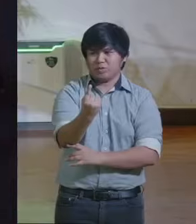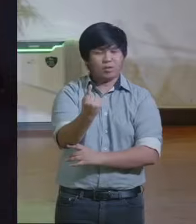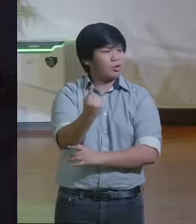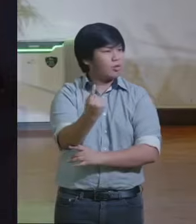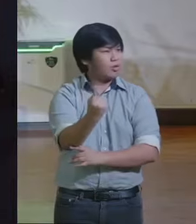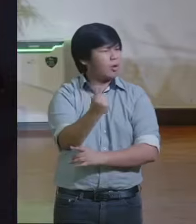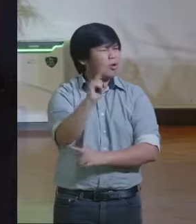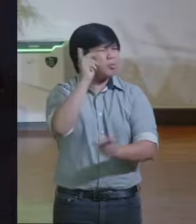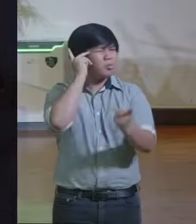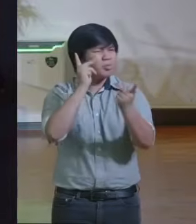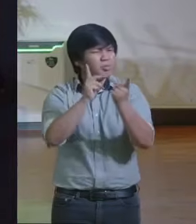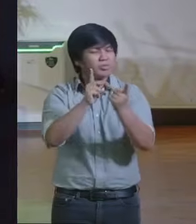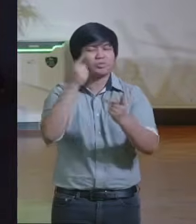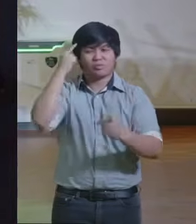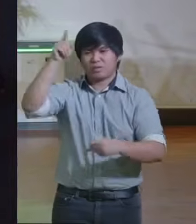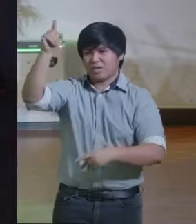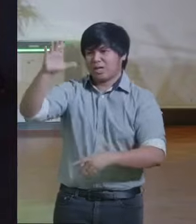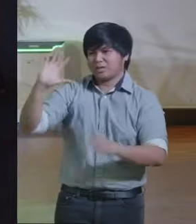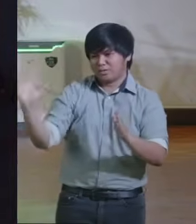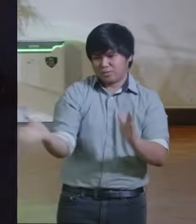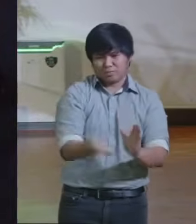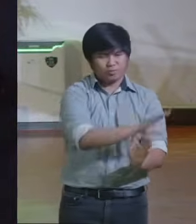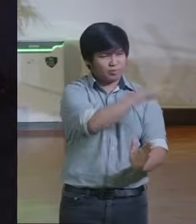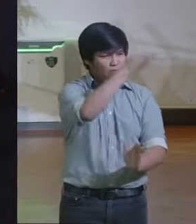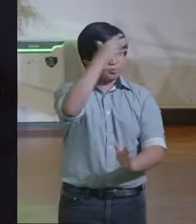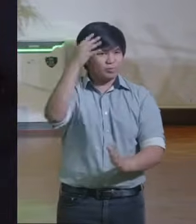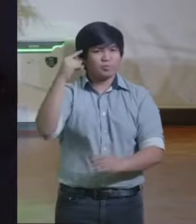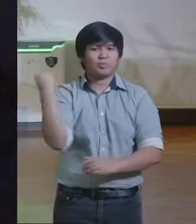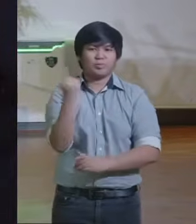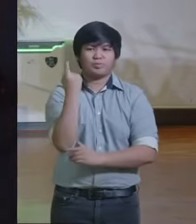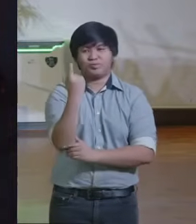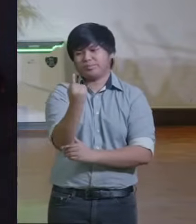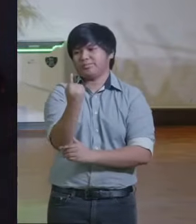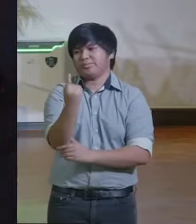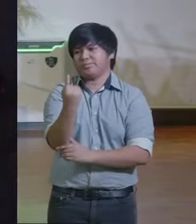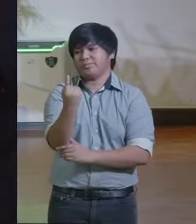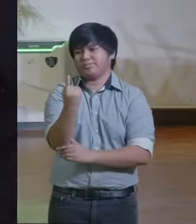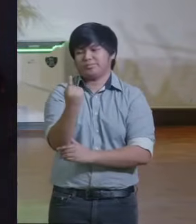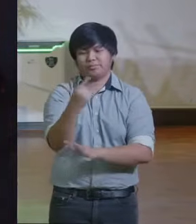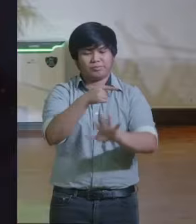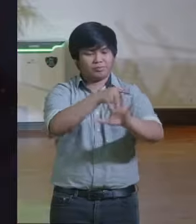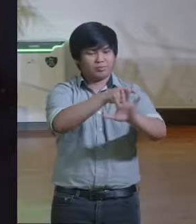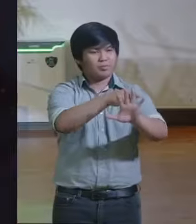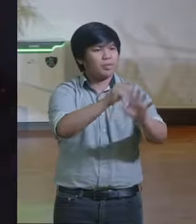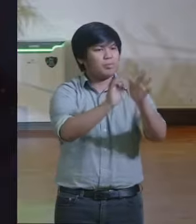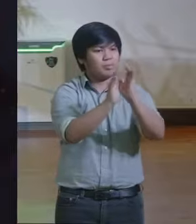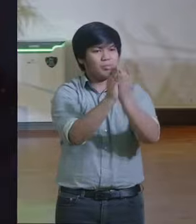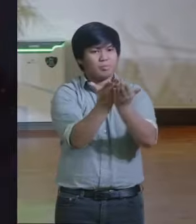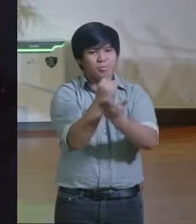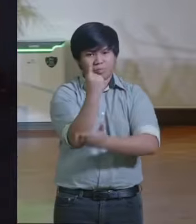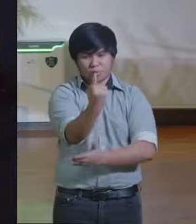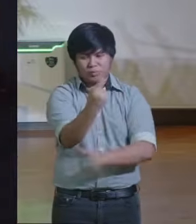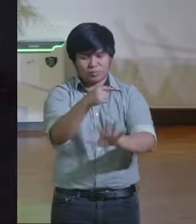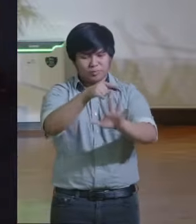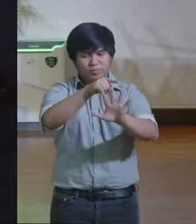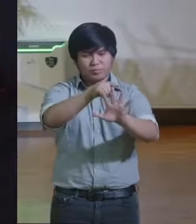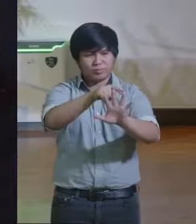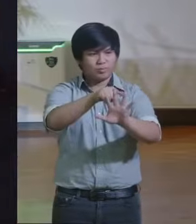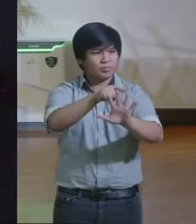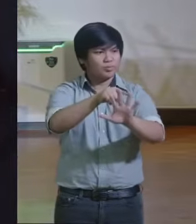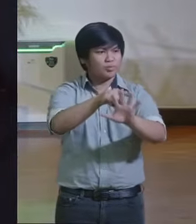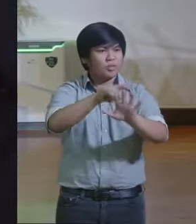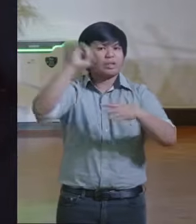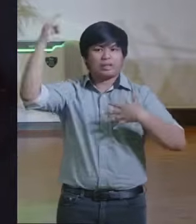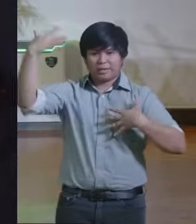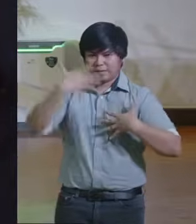sa kaluwalhatian ng Diyos lamang. Sola Scriptura, sola gratia,